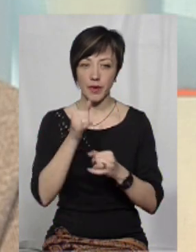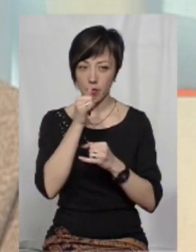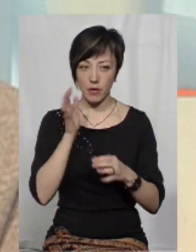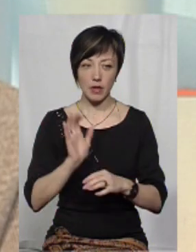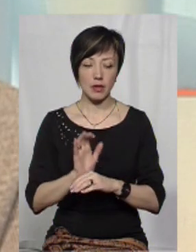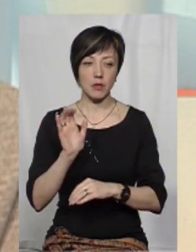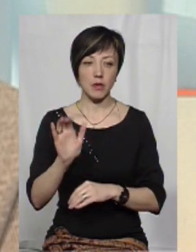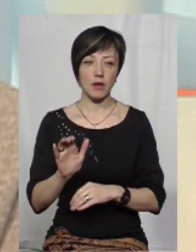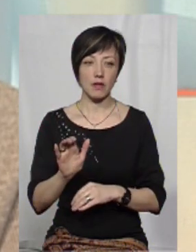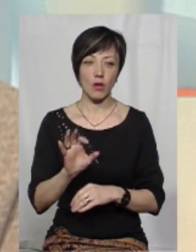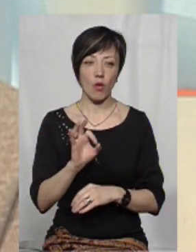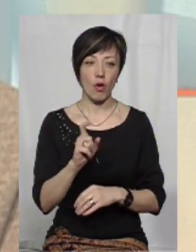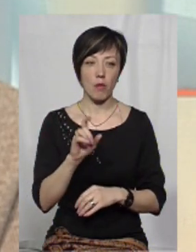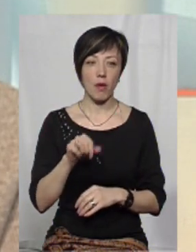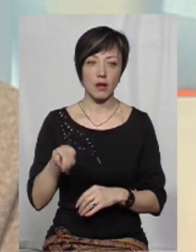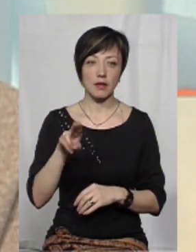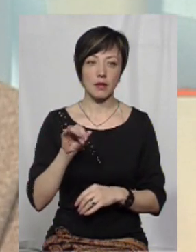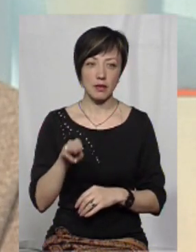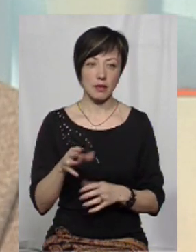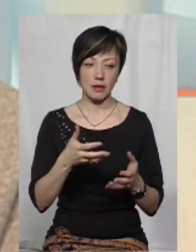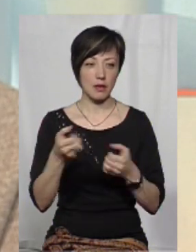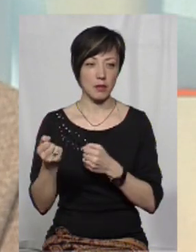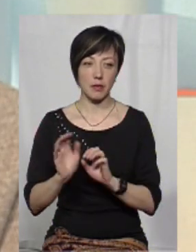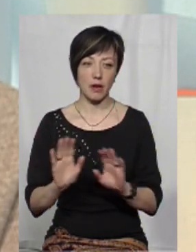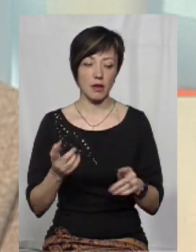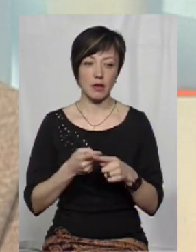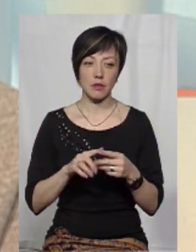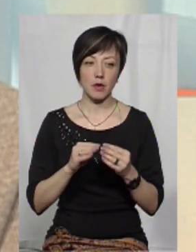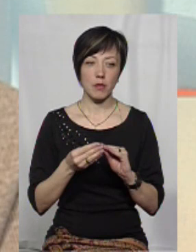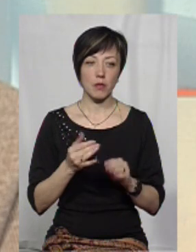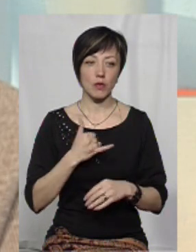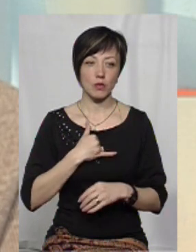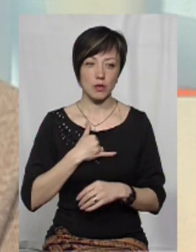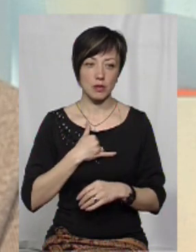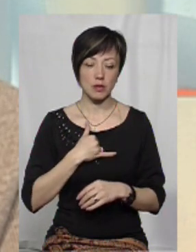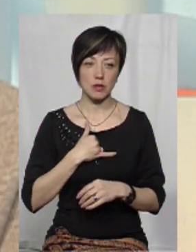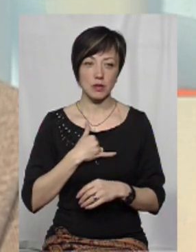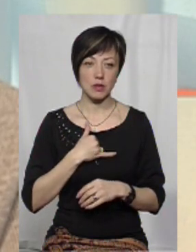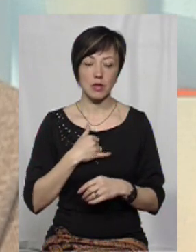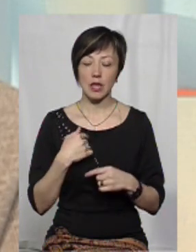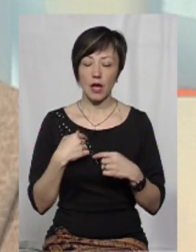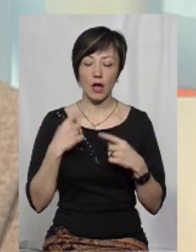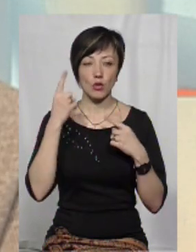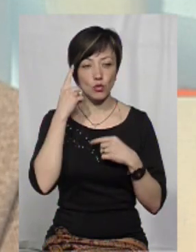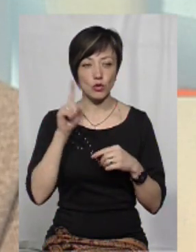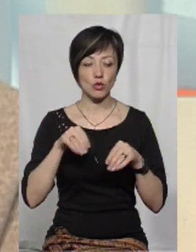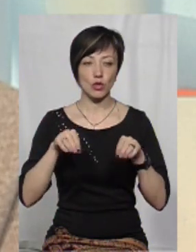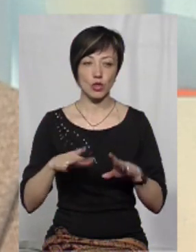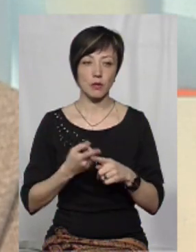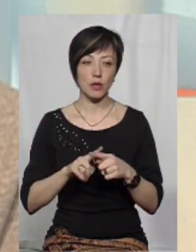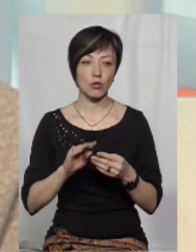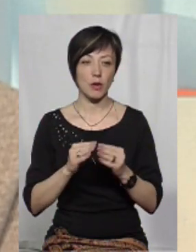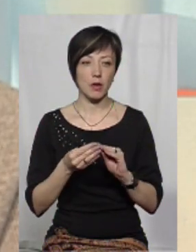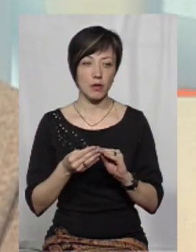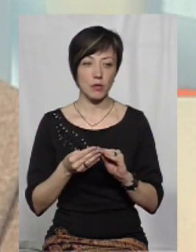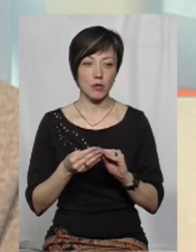могли направить в Ахмадет, не брал Ахмадет. Эта проблема у нас, я думаю, что мы решим эту